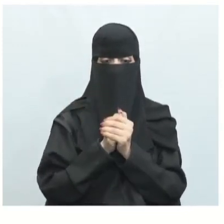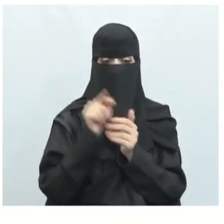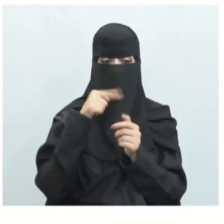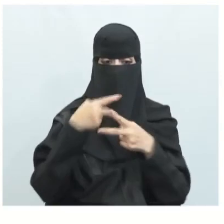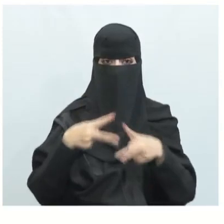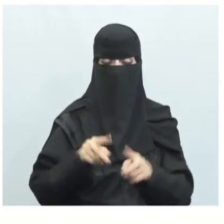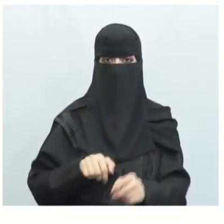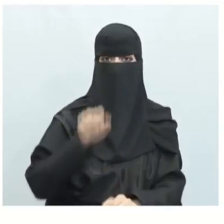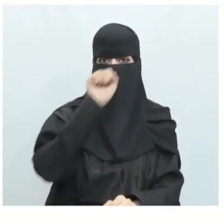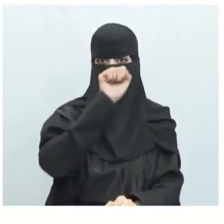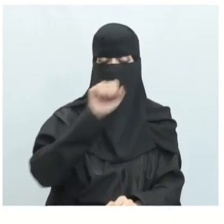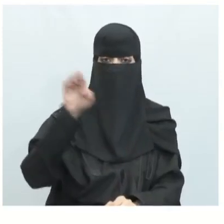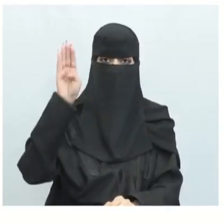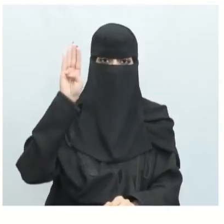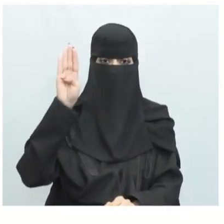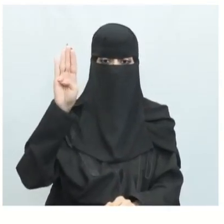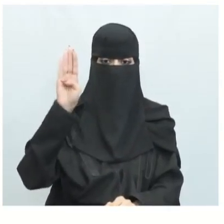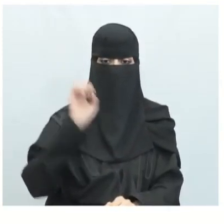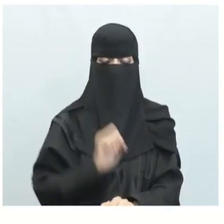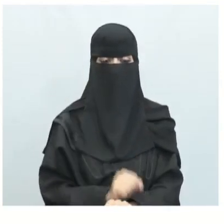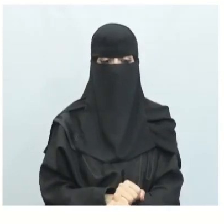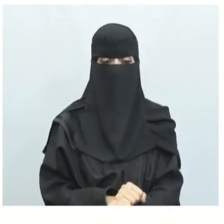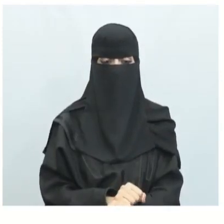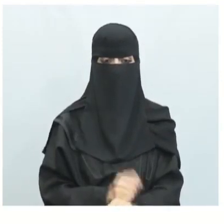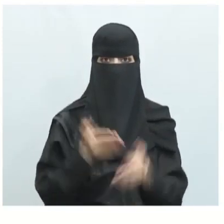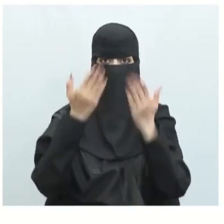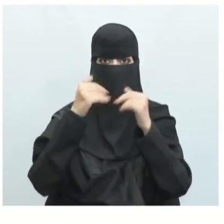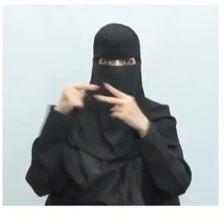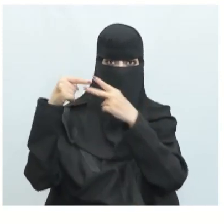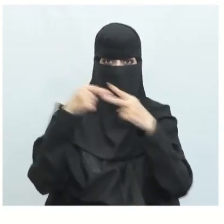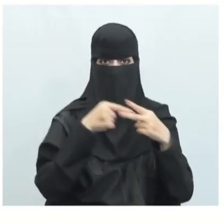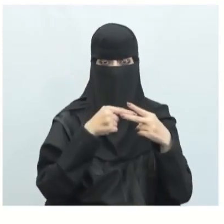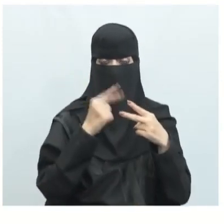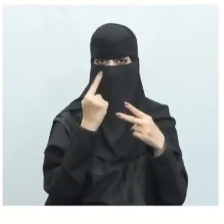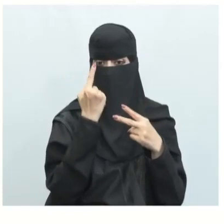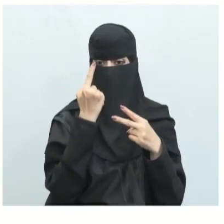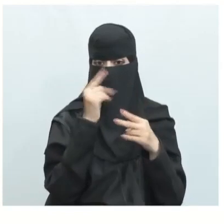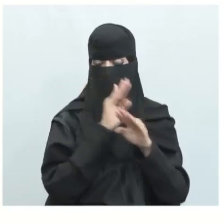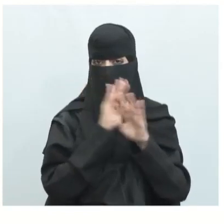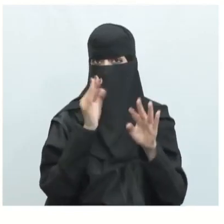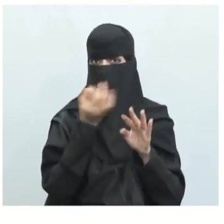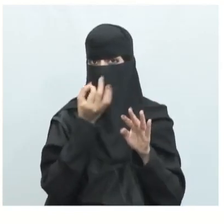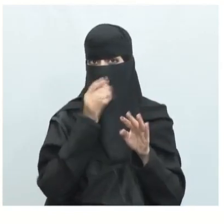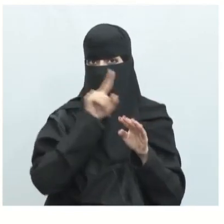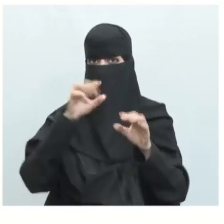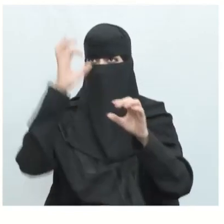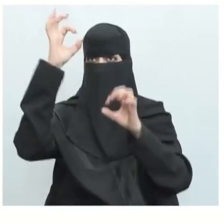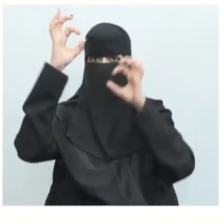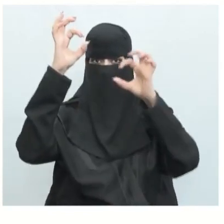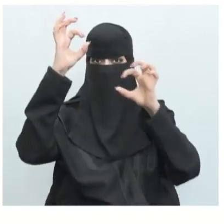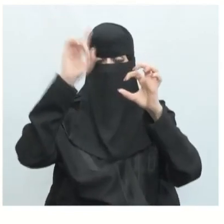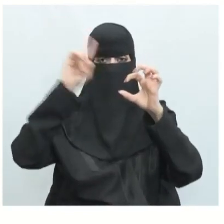وبي هذا الرابط الاول او السهم الاول السهم الموجود هنا هنا لا نتحدث عن عقد